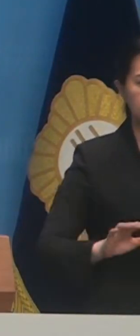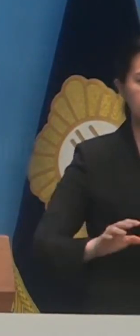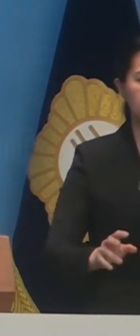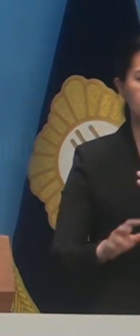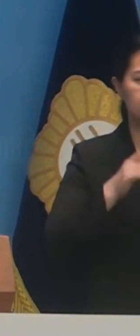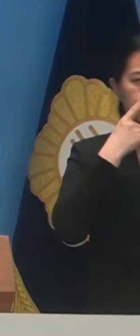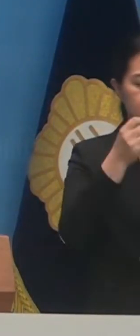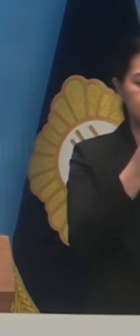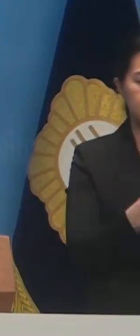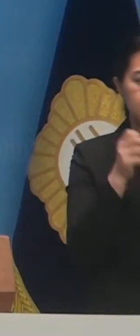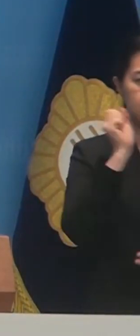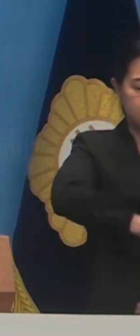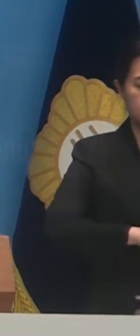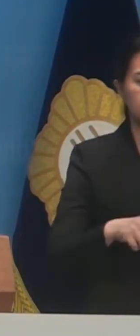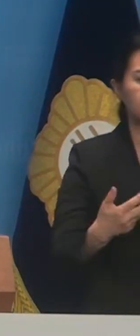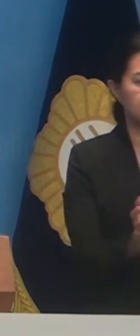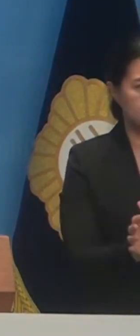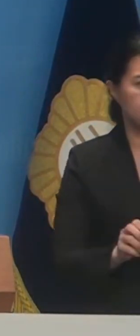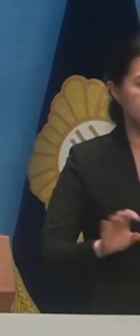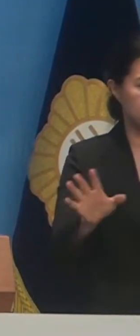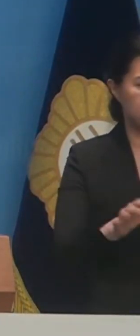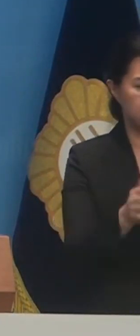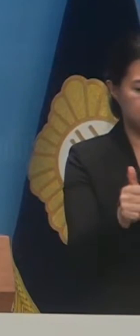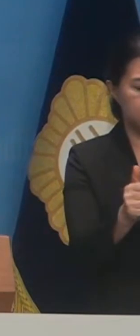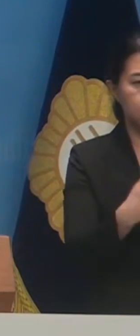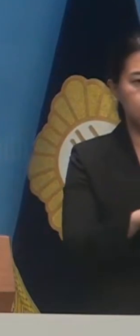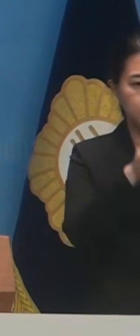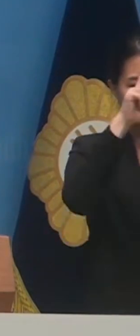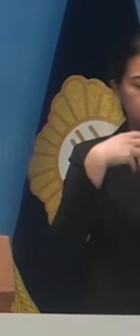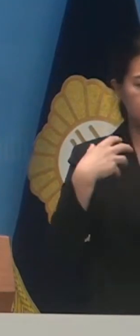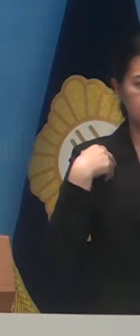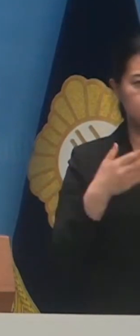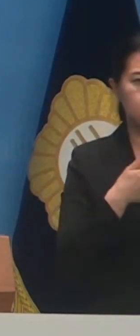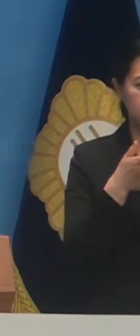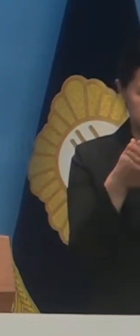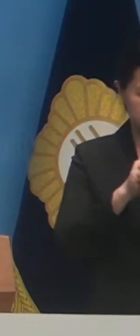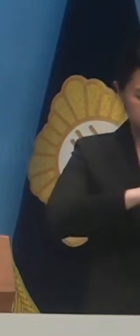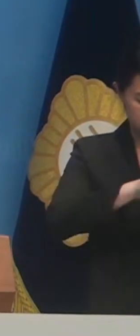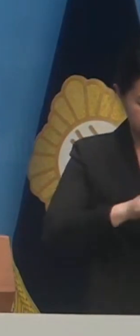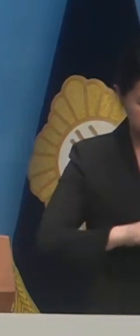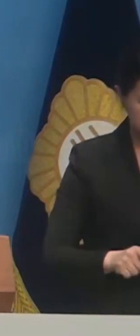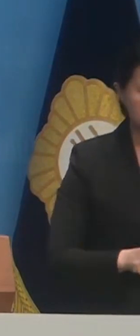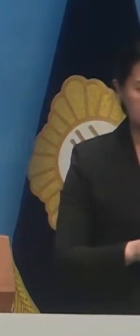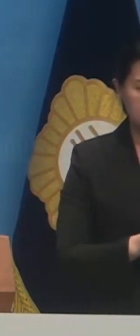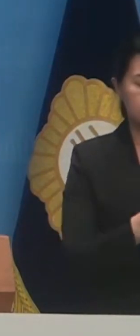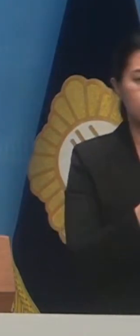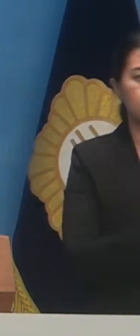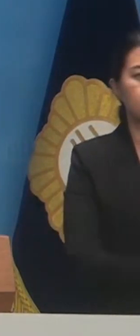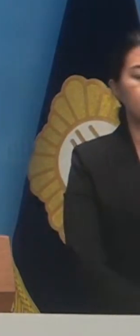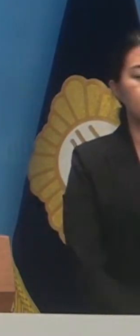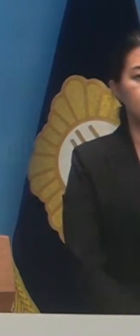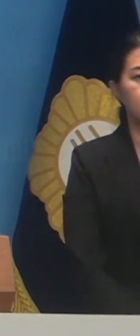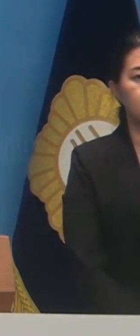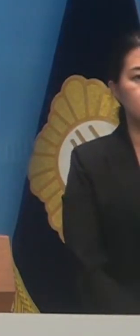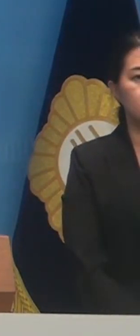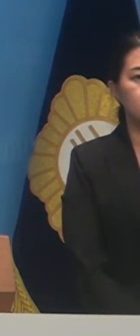위헌정당 해산심판 청구를 정부 측에 요구하는 서명운동을 벌이고